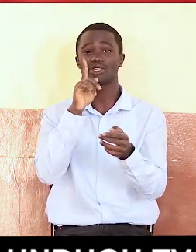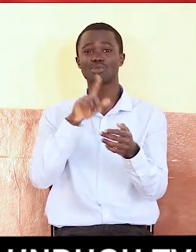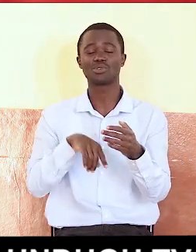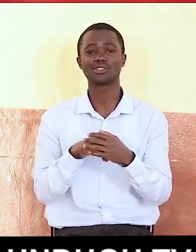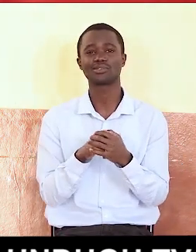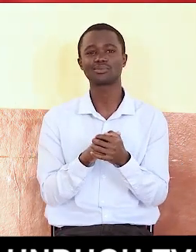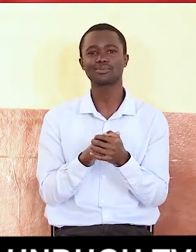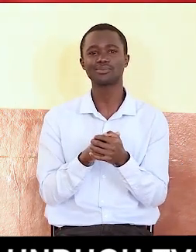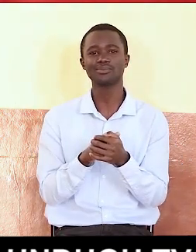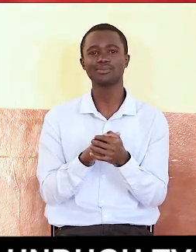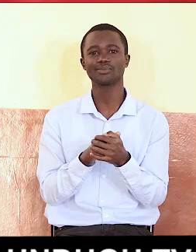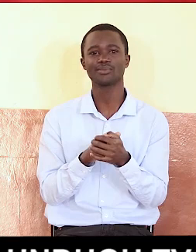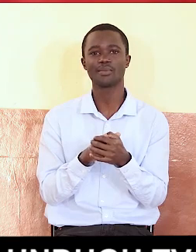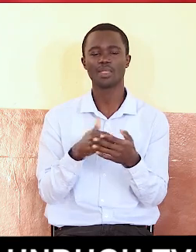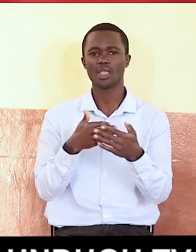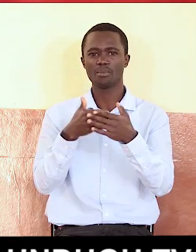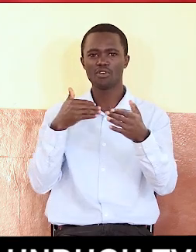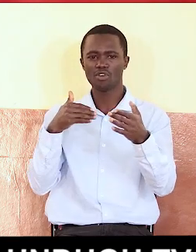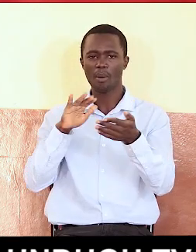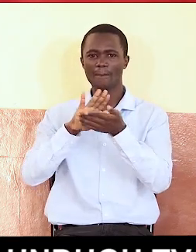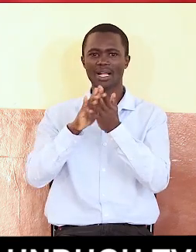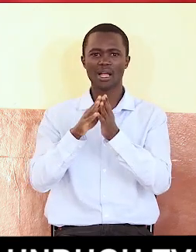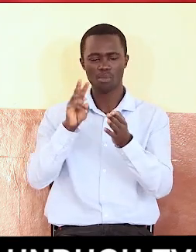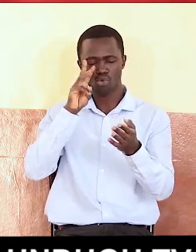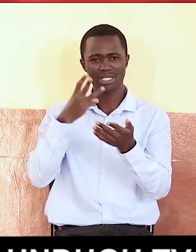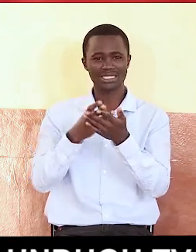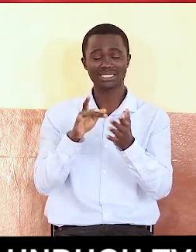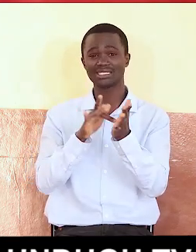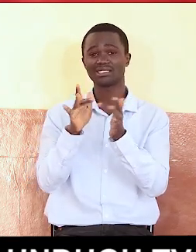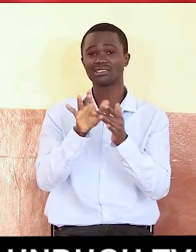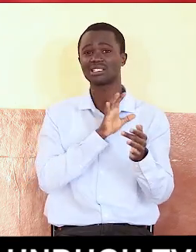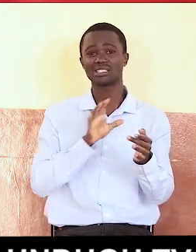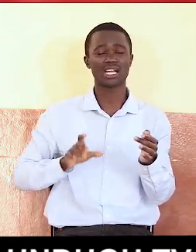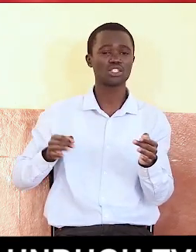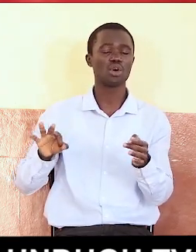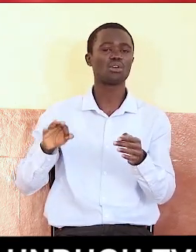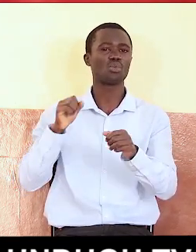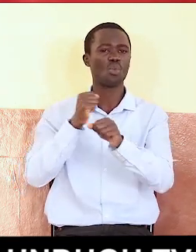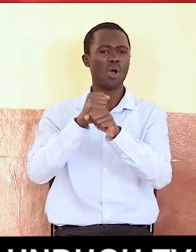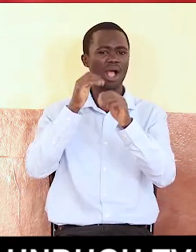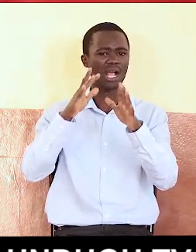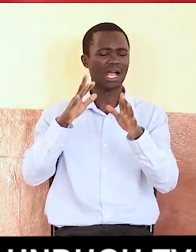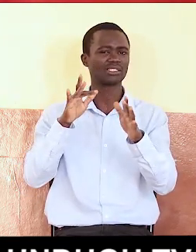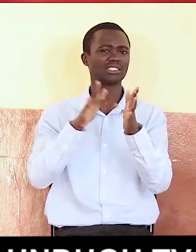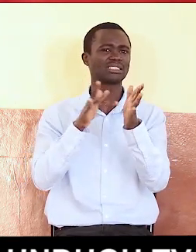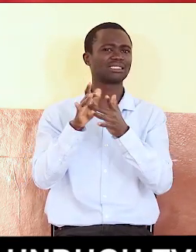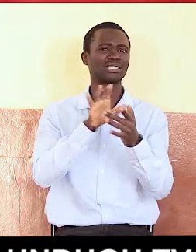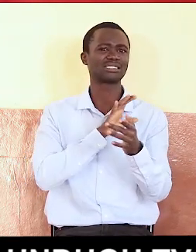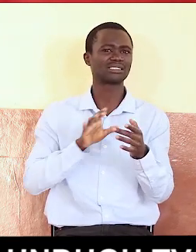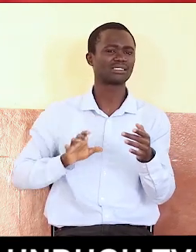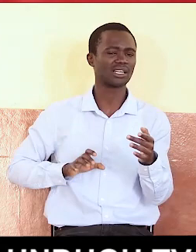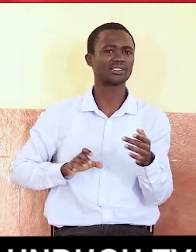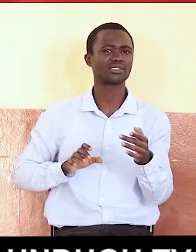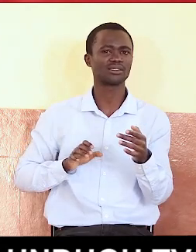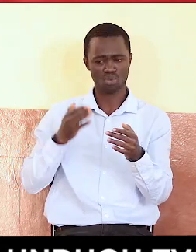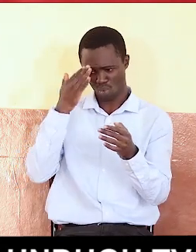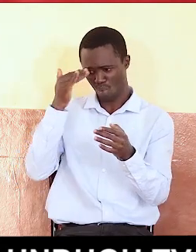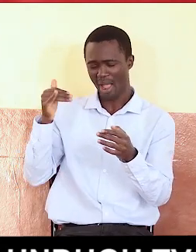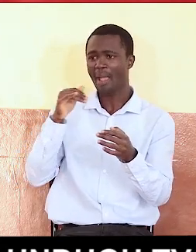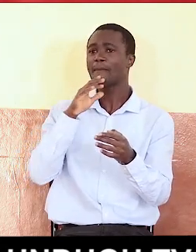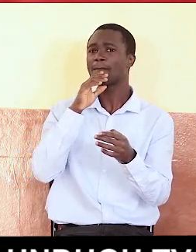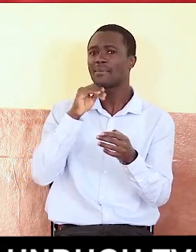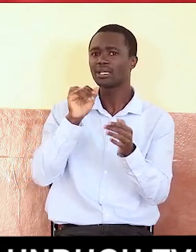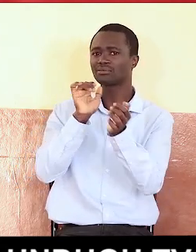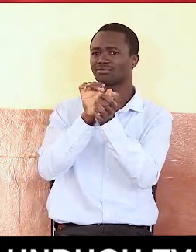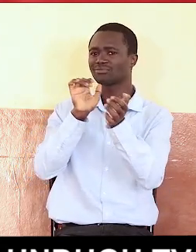anasema, kabla uja kuwa shahidi wa Yesu ama mtumishi wa Yesu, kwa sababu Paulo aliitwa hapa kuwa mtumishi